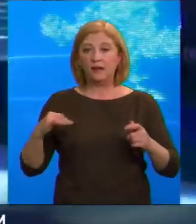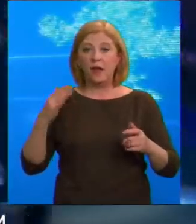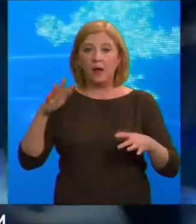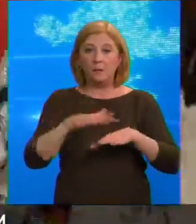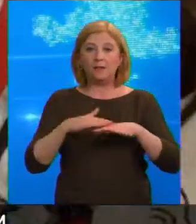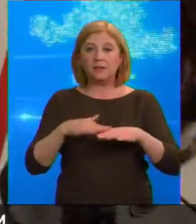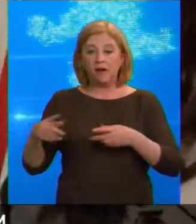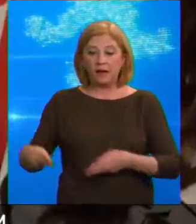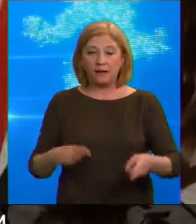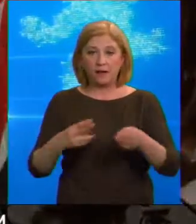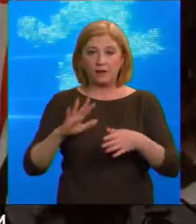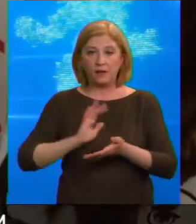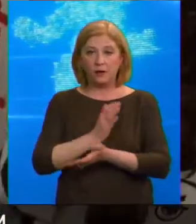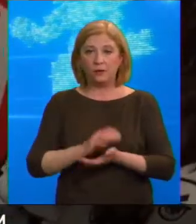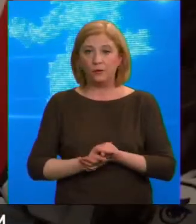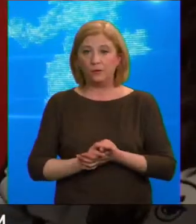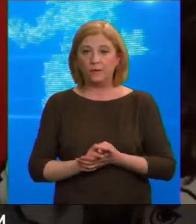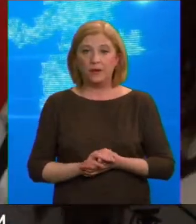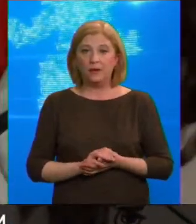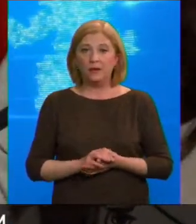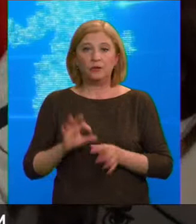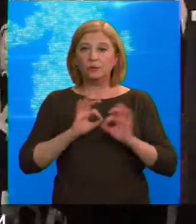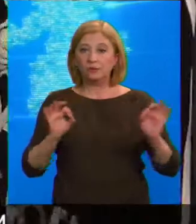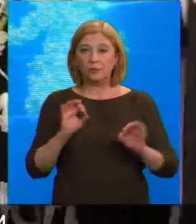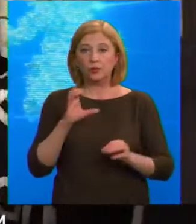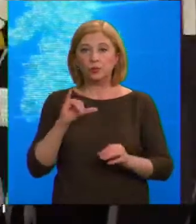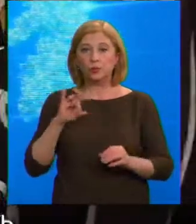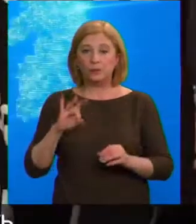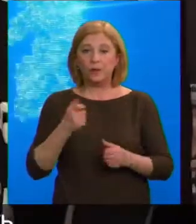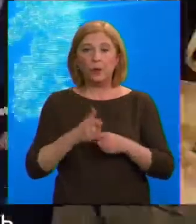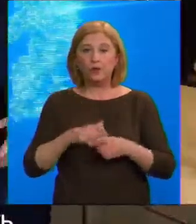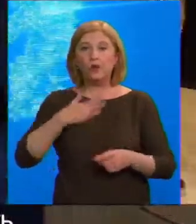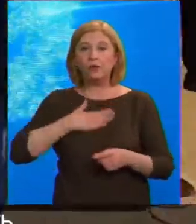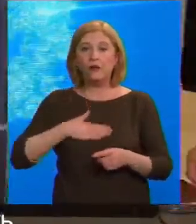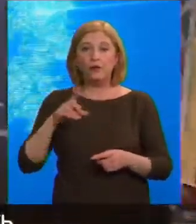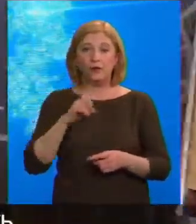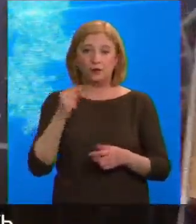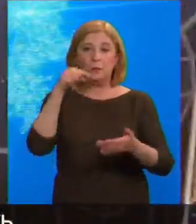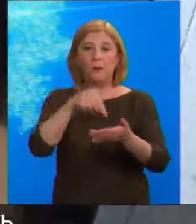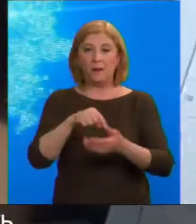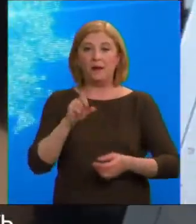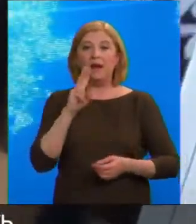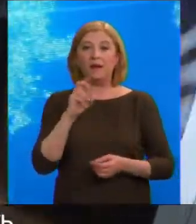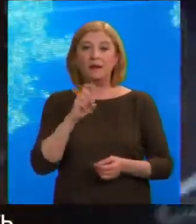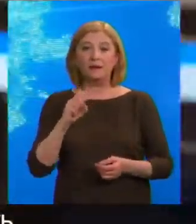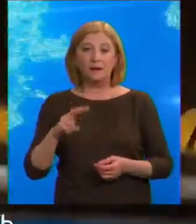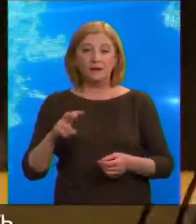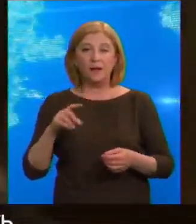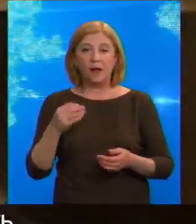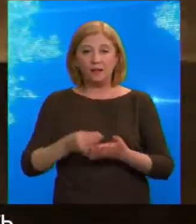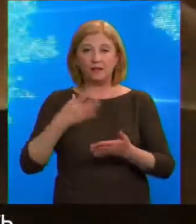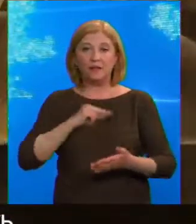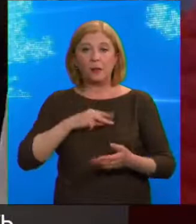льду. Шикардос, вообще, просто супер. Очень довольна, что мы попали. Также КХЛ высоко оценила работу клуба